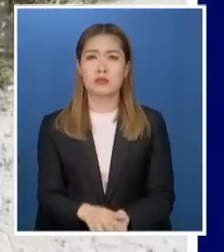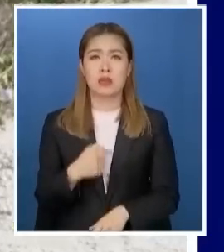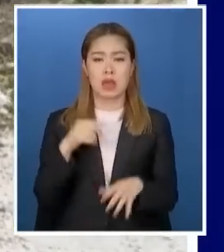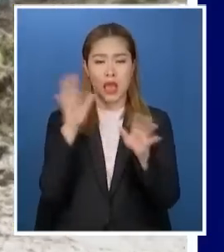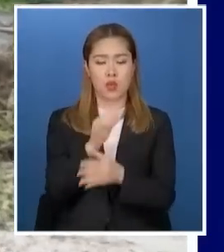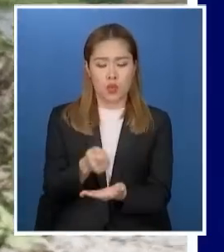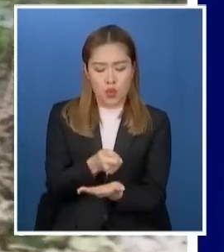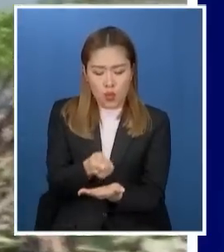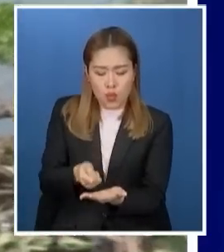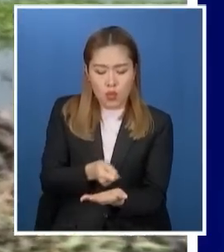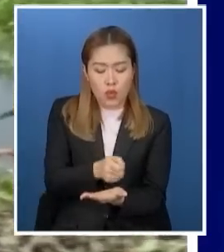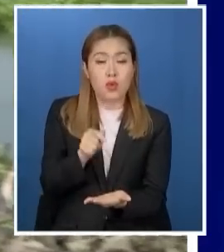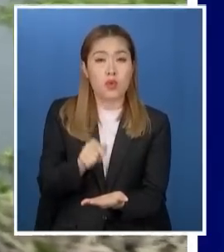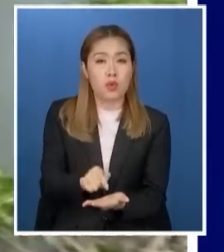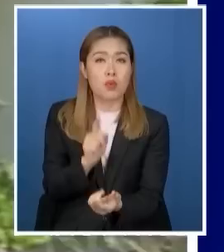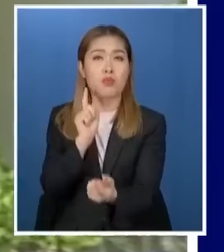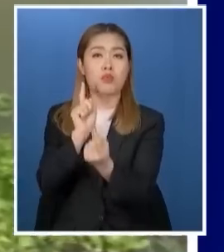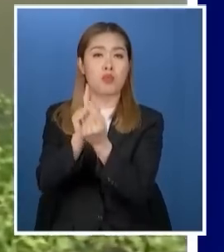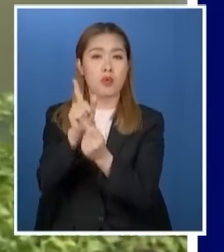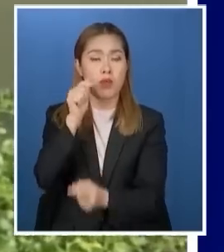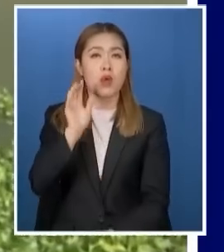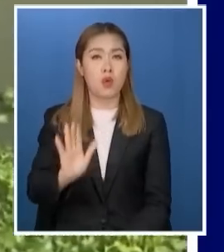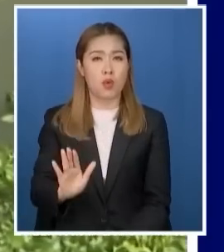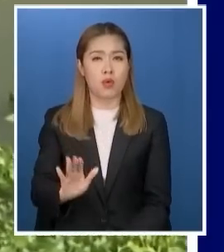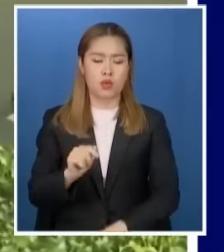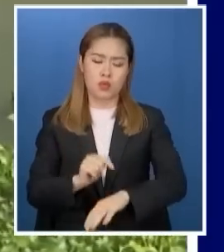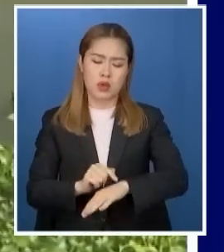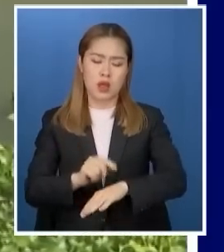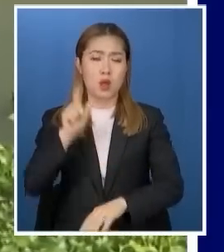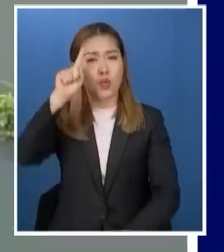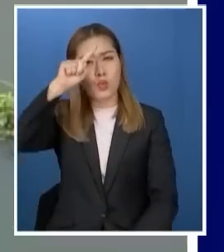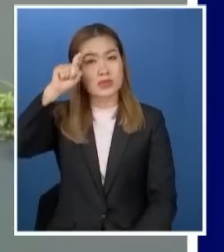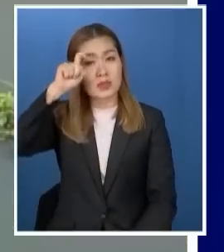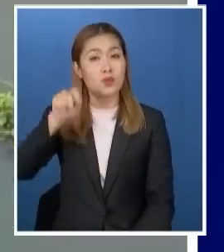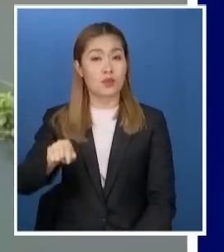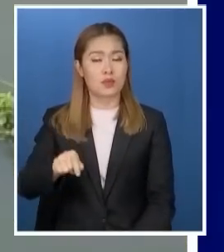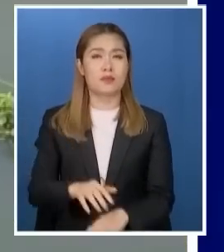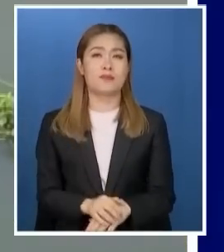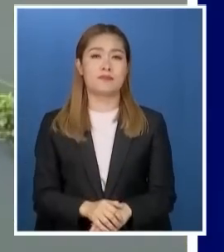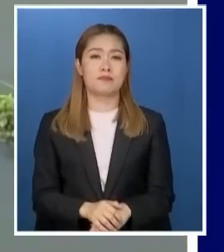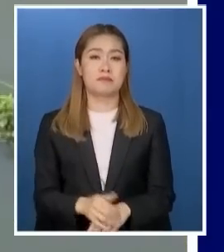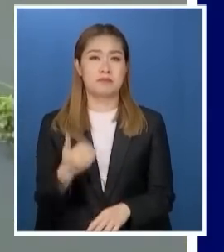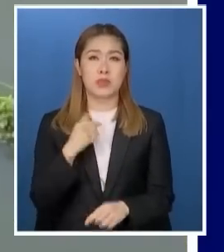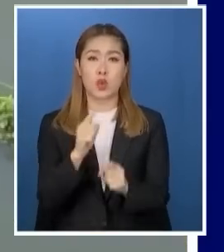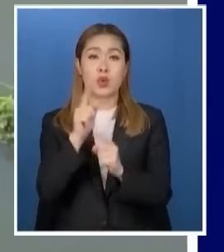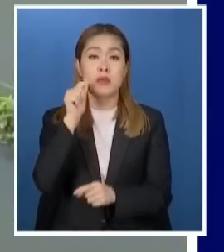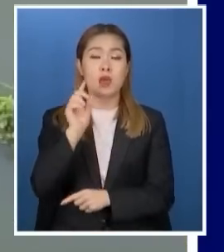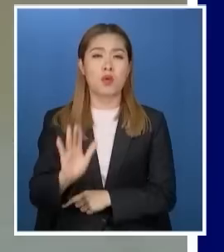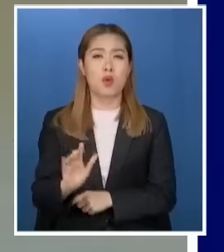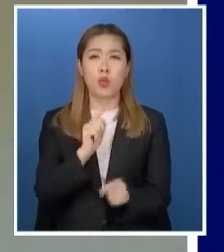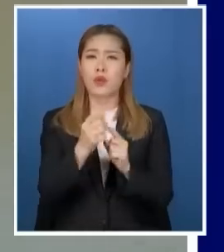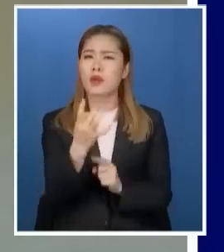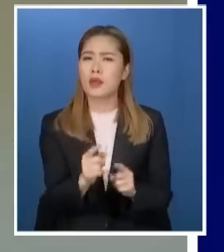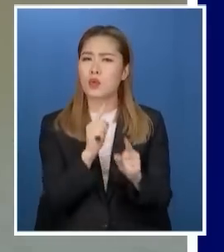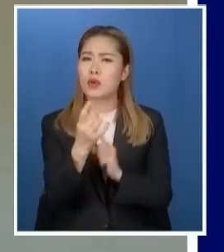ป็นเหมือนกับหมอดูแล้วพอไปเจอกับแม่ในเวลาประมาณสักวันเสาร์มั้งถ้าผมจำไม่ผิดมีการคุยกับแม่แล้วบอกคุยอะ